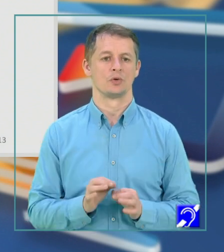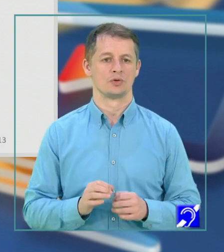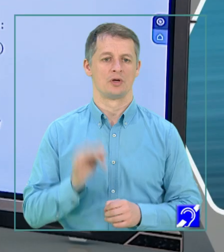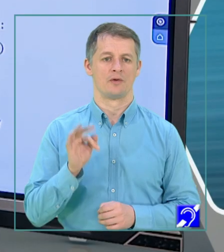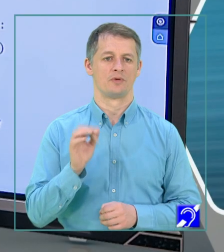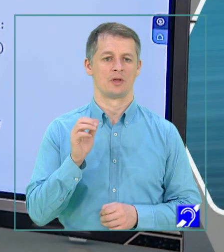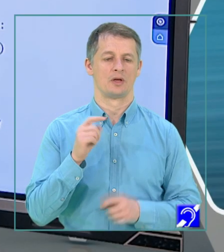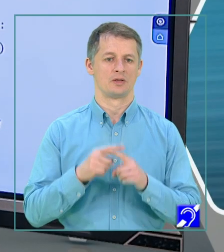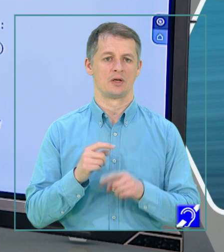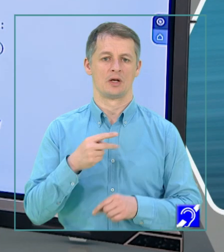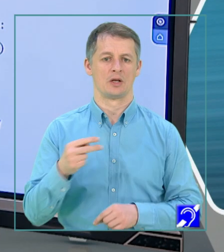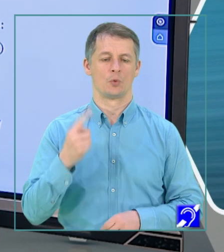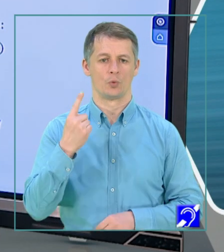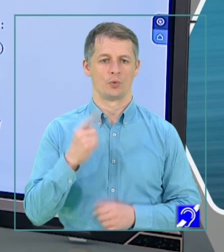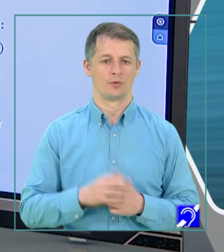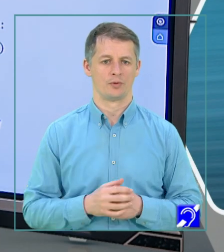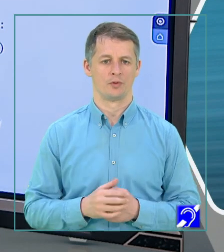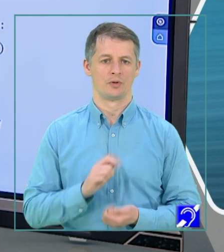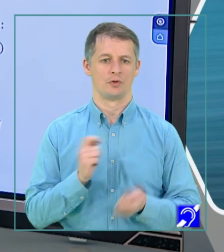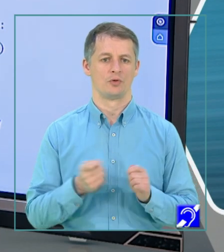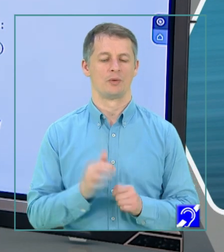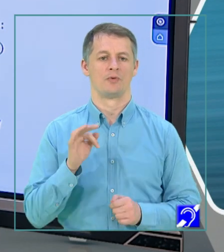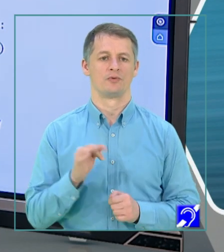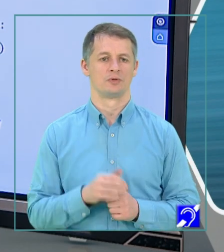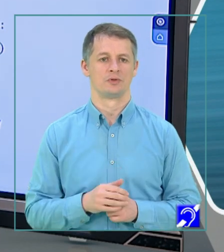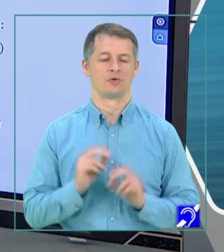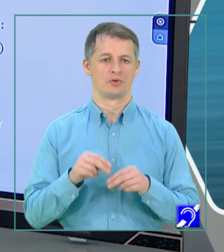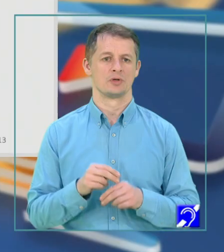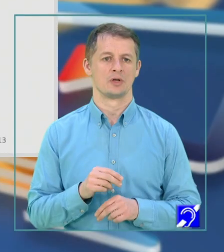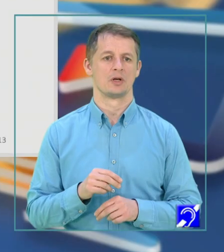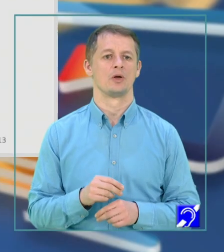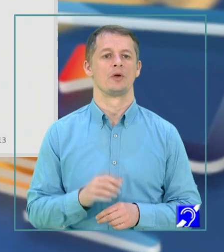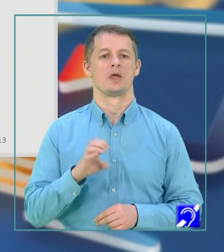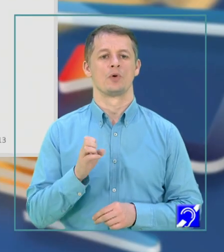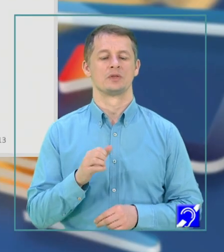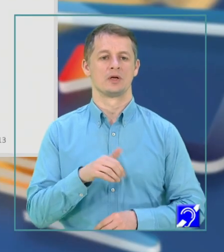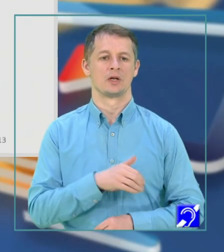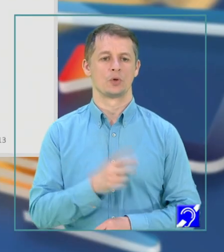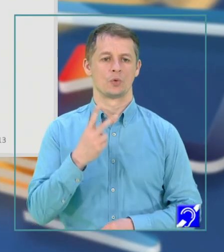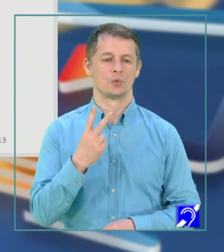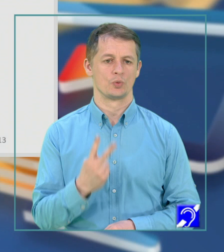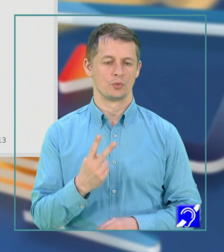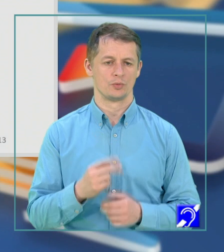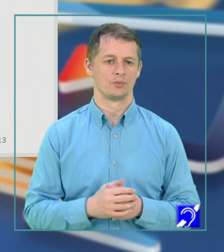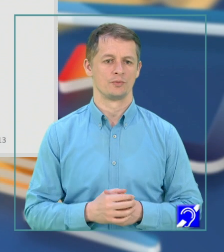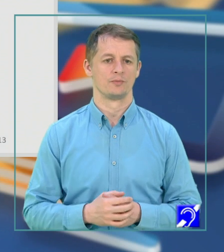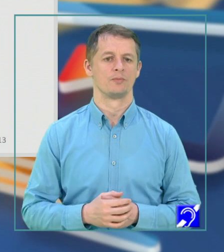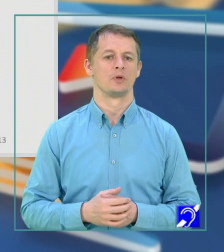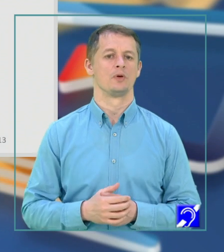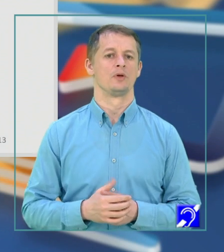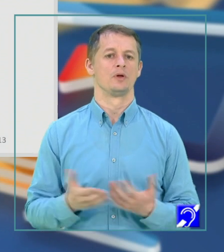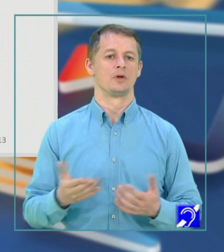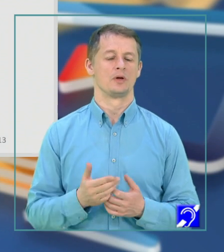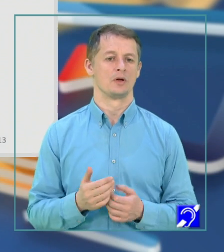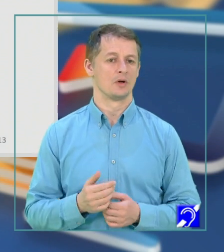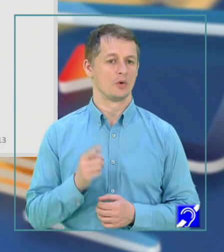egal cu 1, înlocuind funcția, ajungem la o ecuație de gradul 1, 10 minus x egal cu 10 plus x, de unde x egal cu